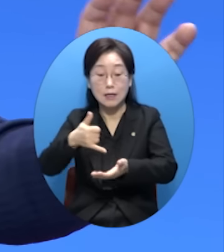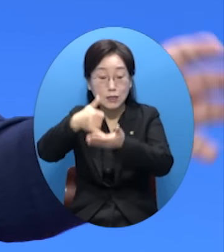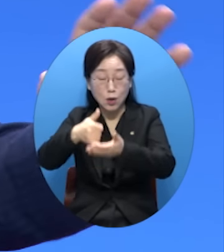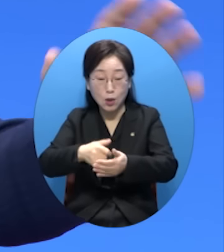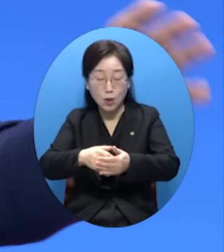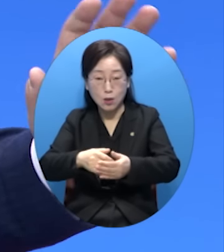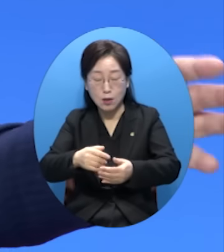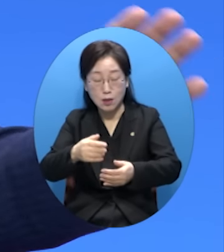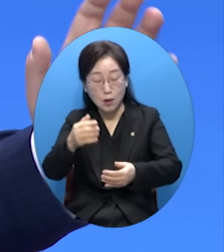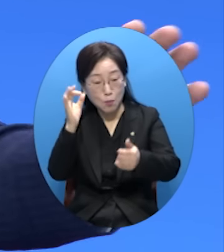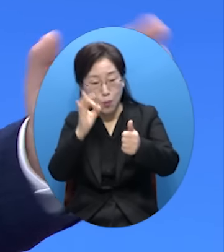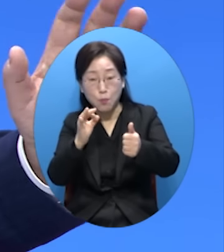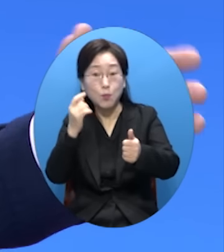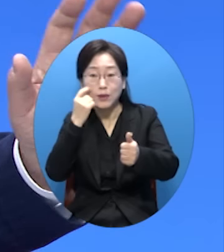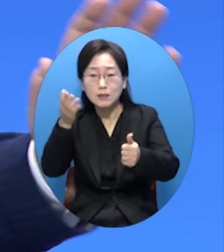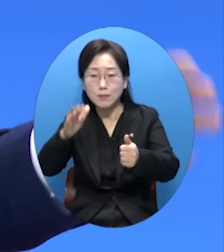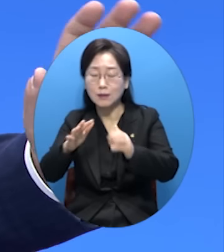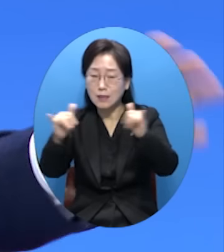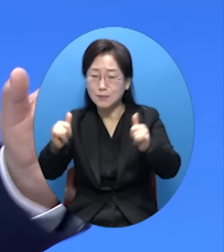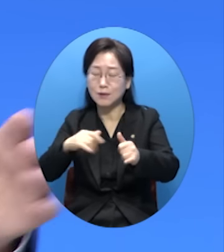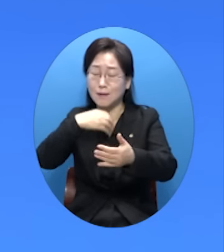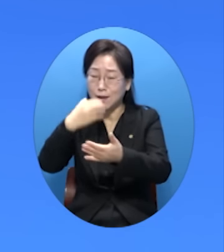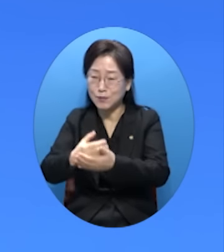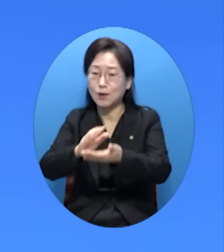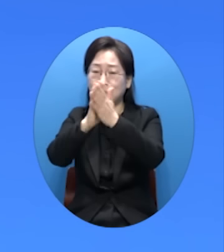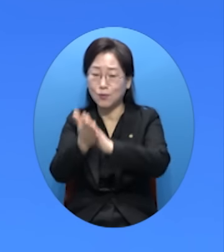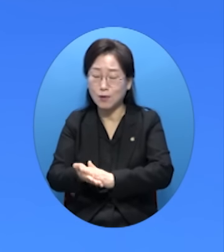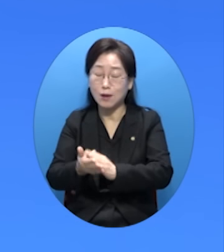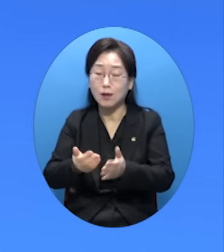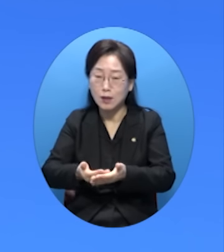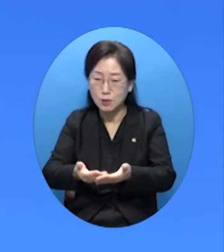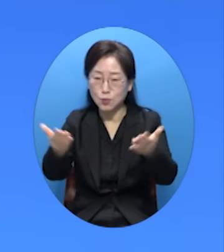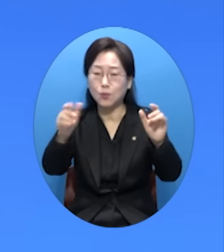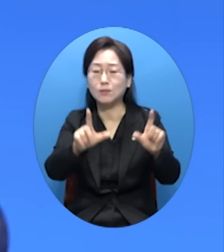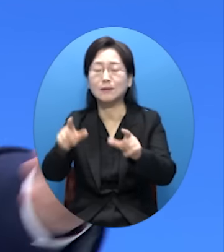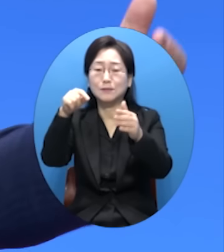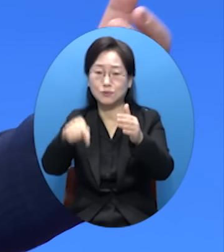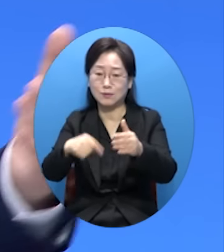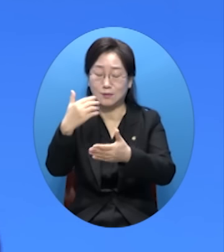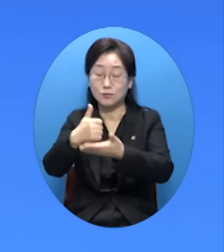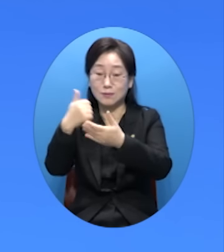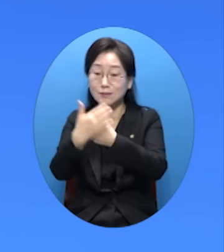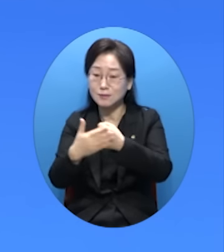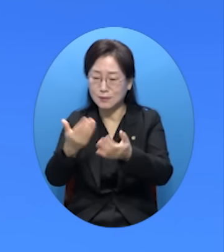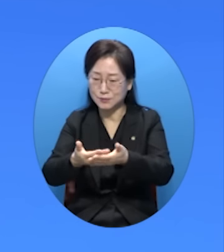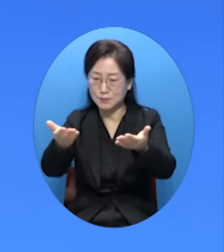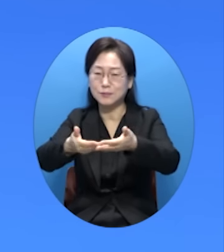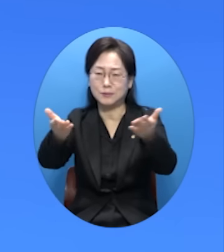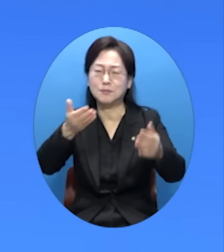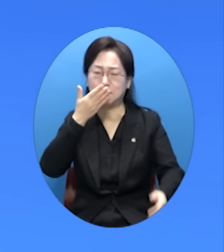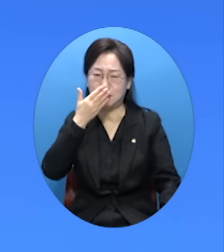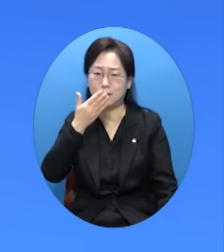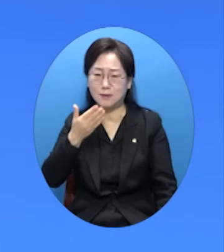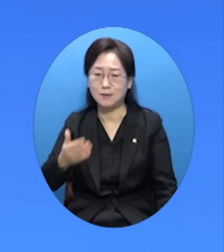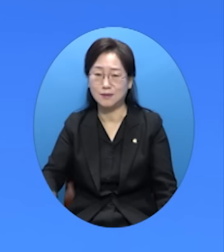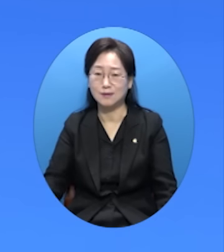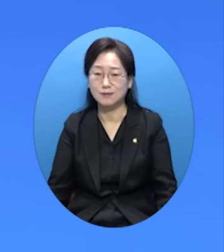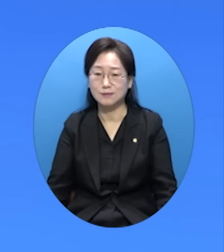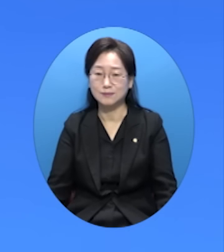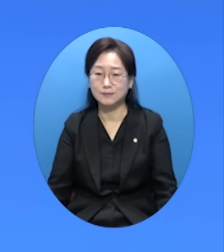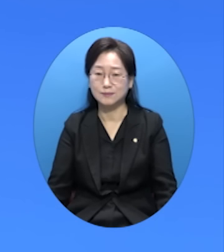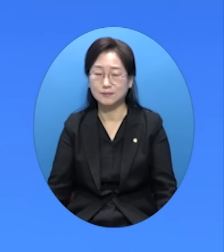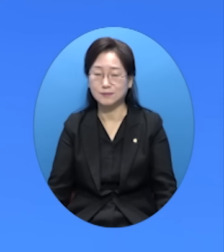사람들을 감동시키고 변화시키고 저들의 삶 속에 주님의 은혜를 끼칠 수가 있습니다.